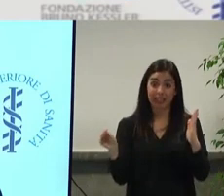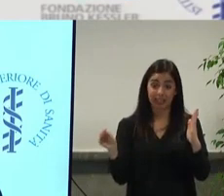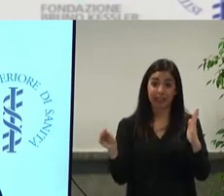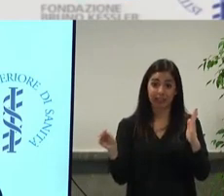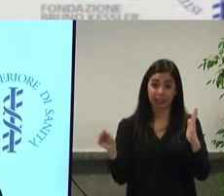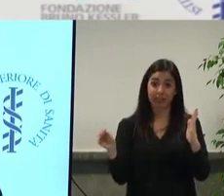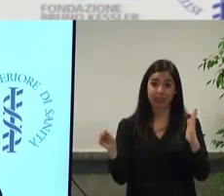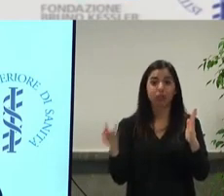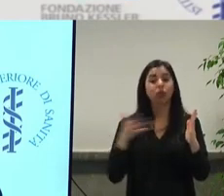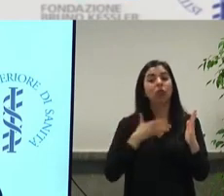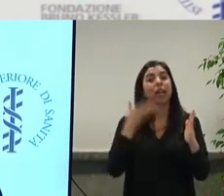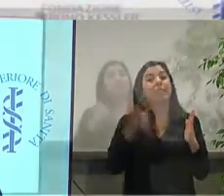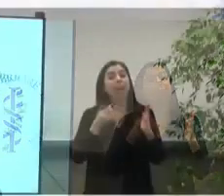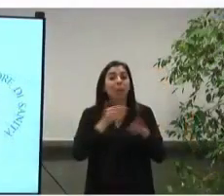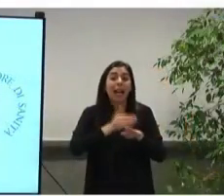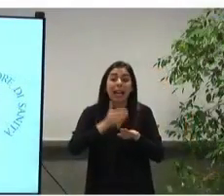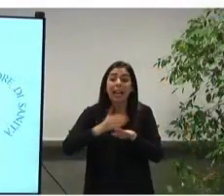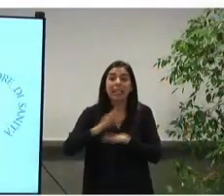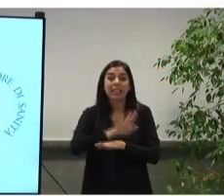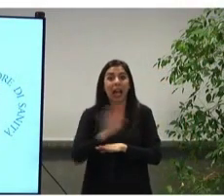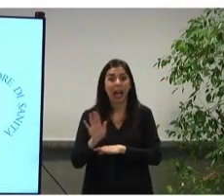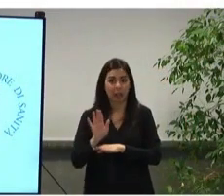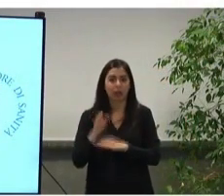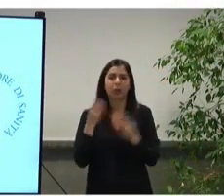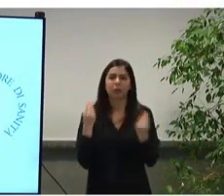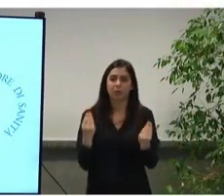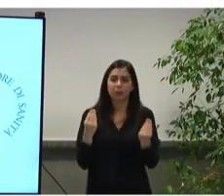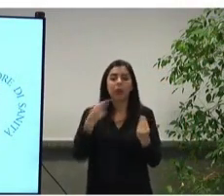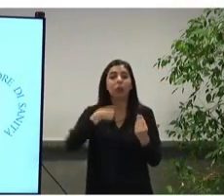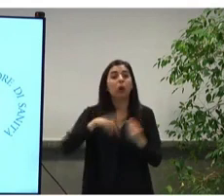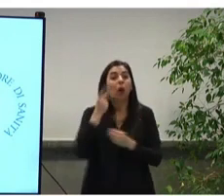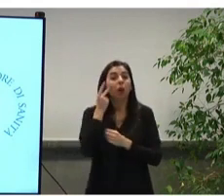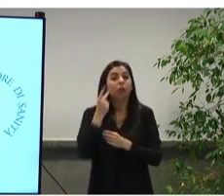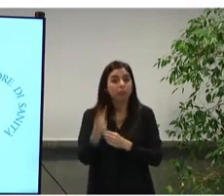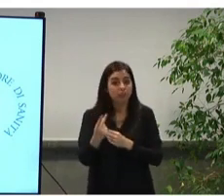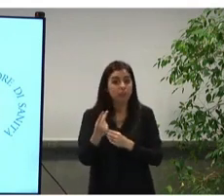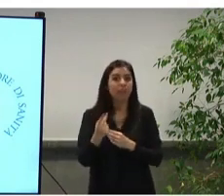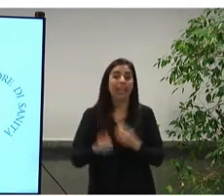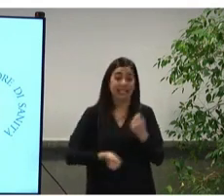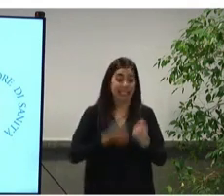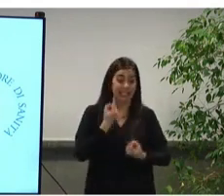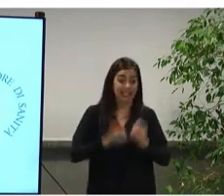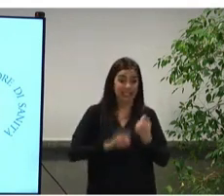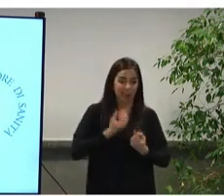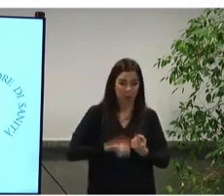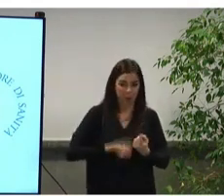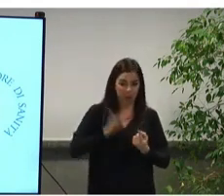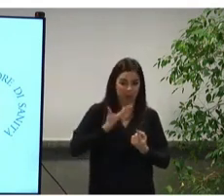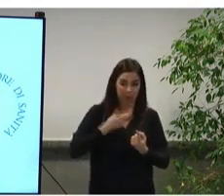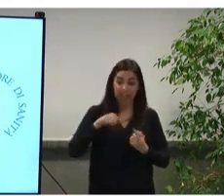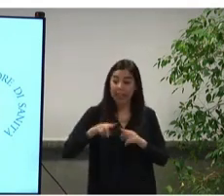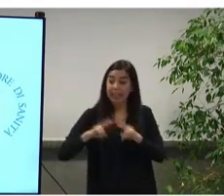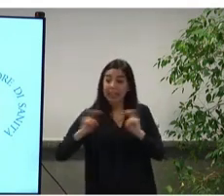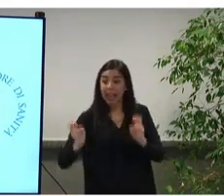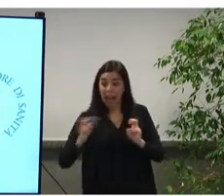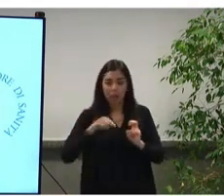hanno dei ritardi intrinseci, nel senso che noi abbiamo visto che il ritardo tra l'insorgenza dei sintomi e la diagnosi è